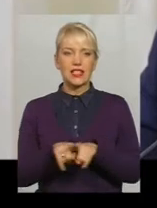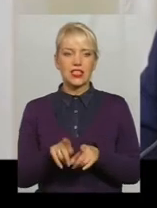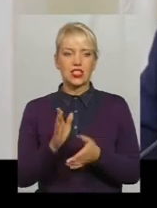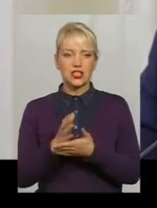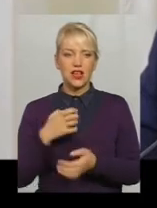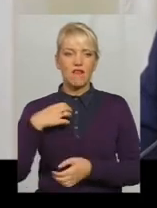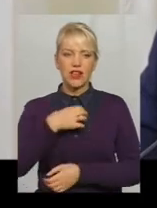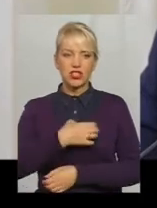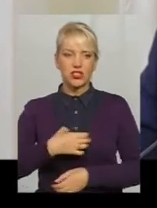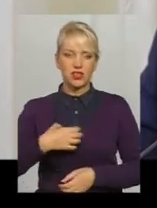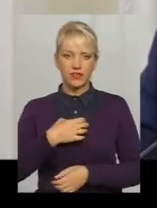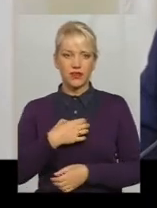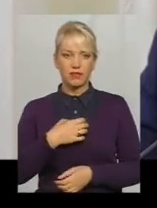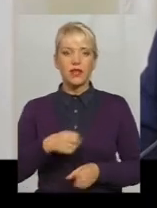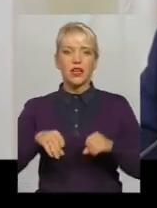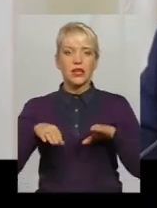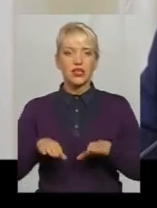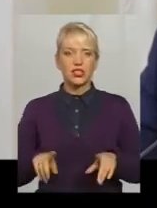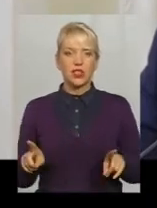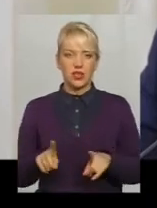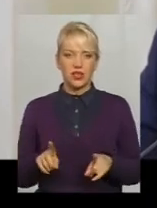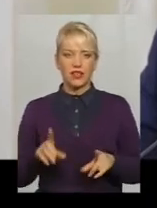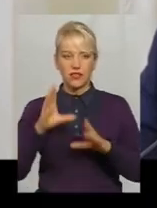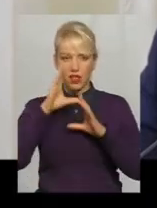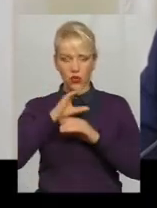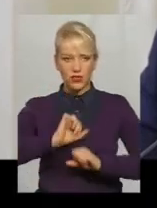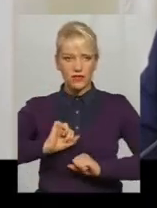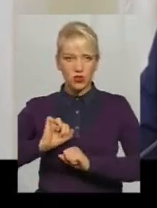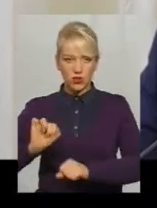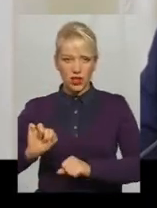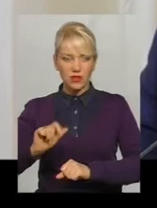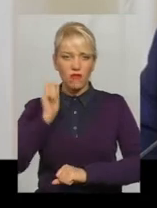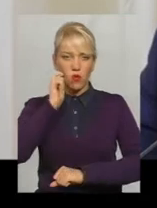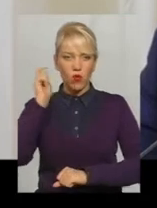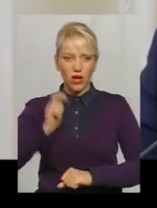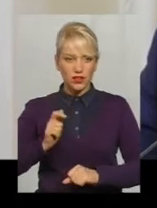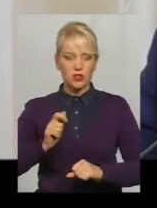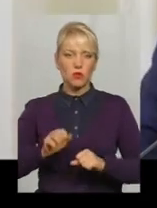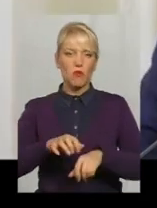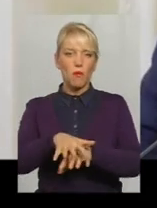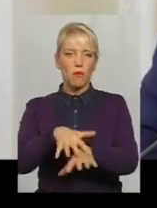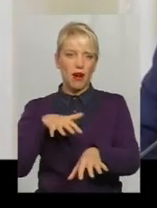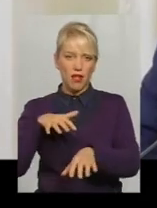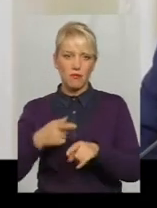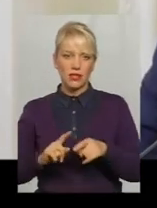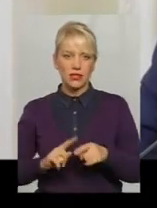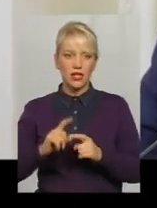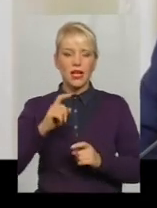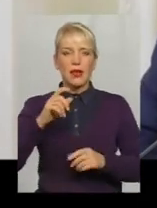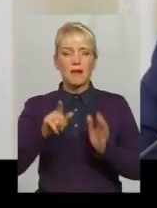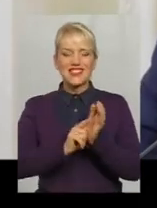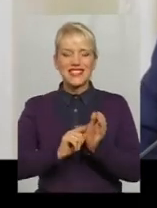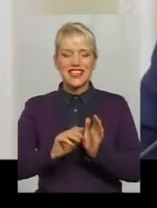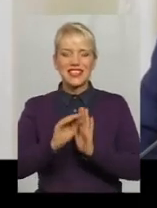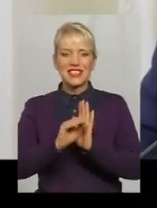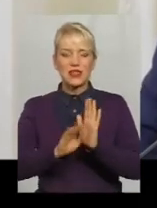важливим рішенням, яке нам вдалося відстояти в українському парламенті. Пенсійна система буде справедливою, і